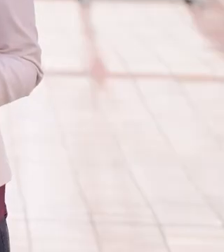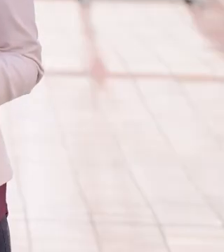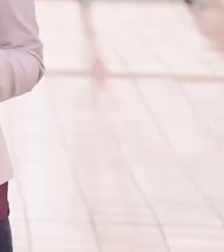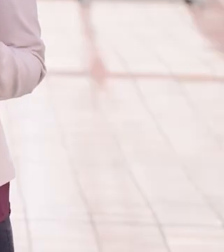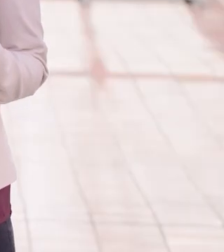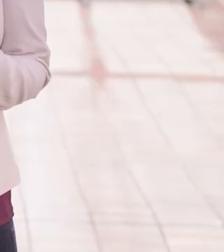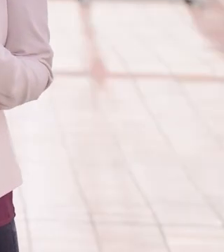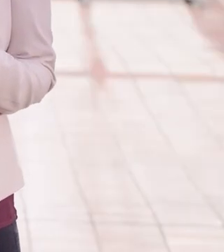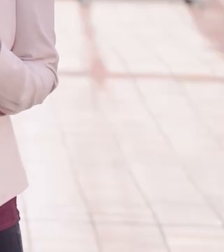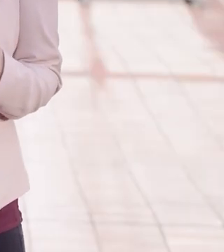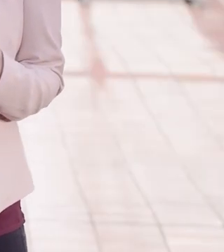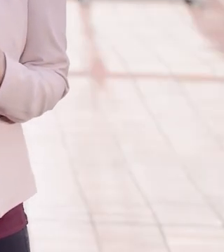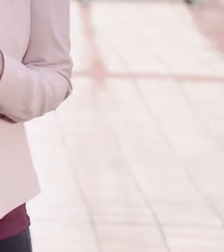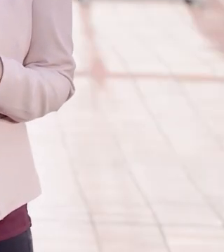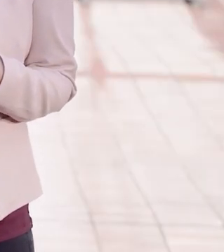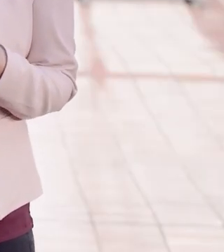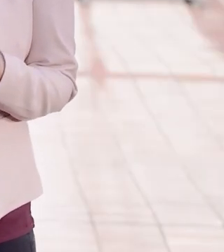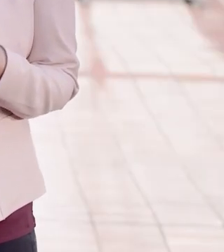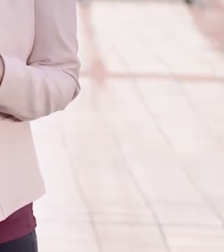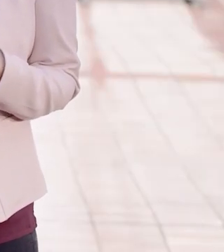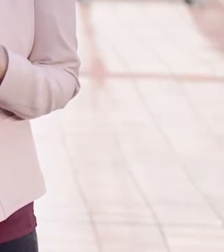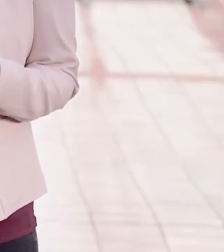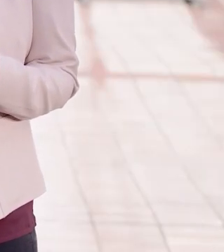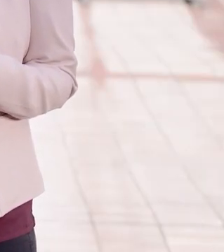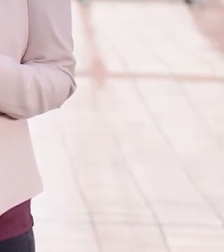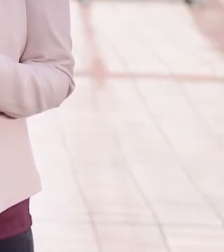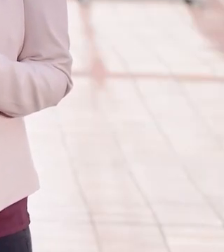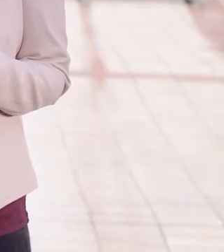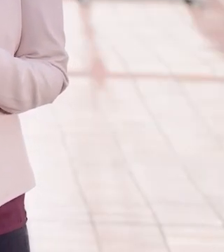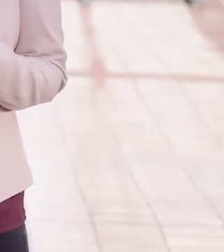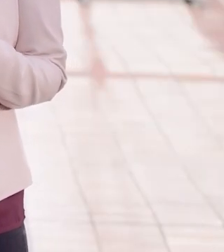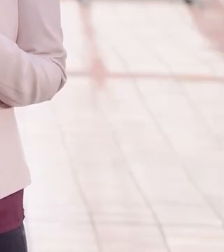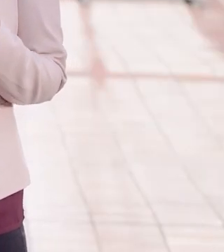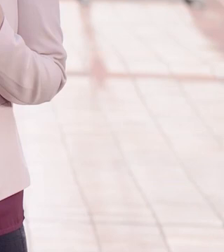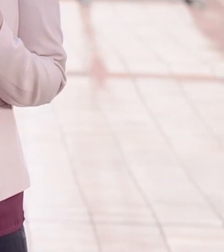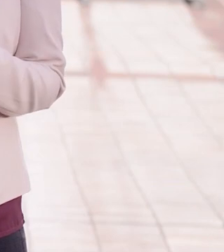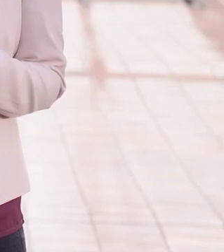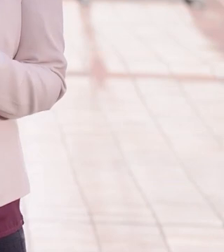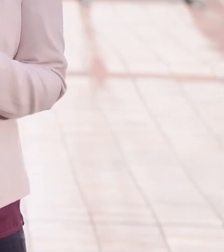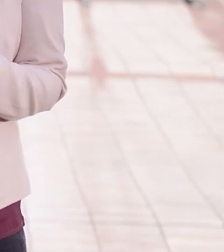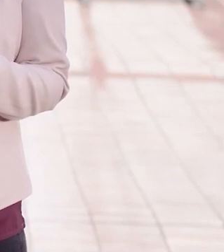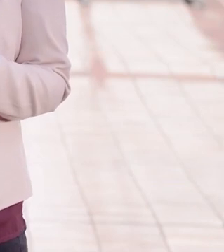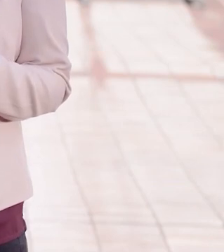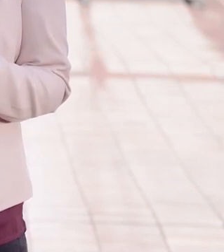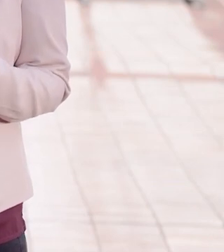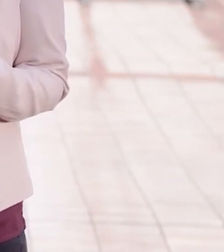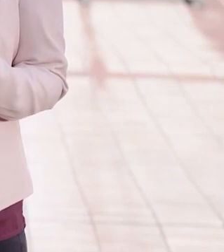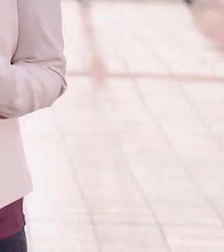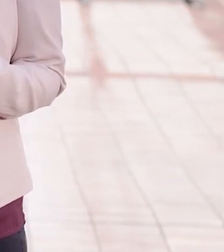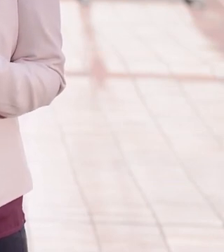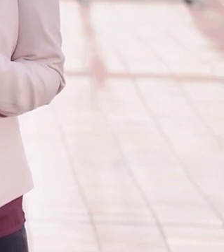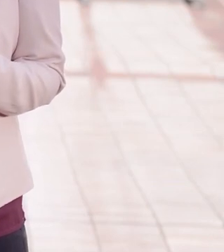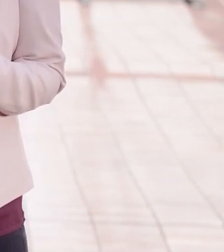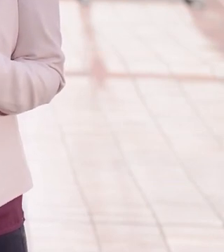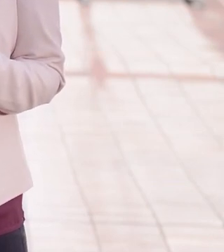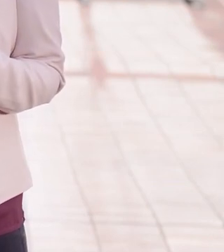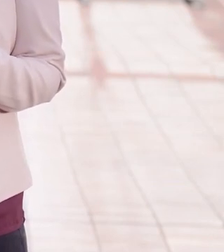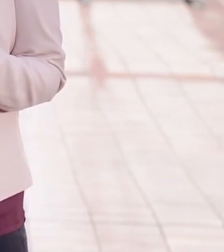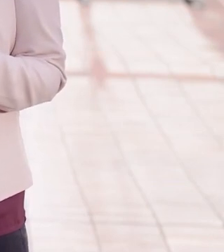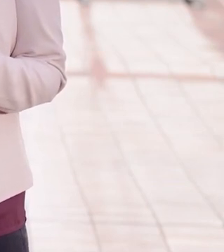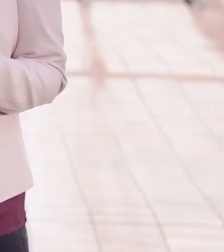na zajęciach, ale też wiele, wiele innych takich aspektów formalnych. W Uniwersytecie Śląskim w Katowicach